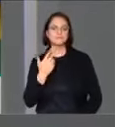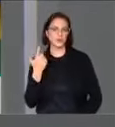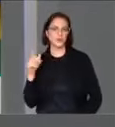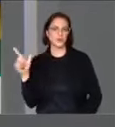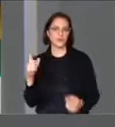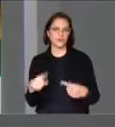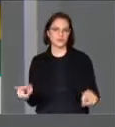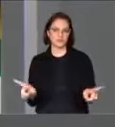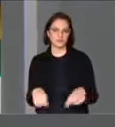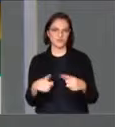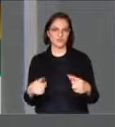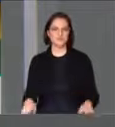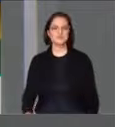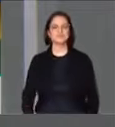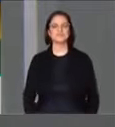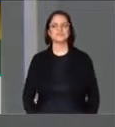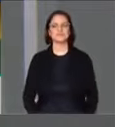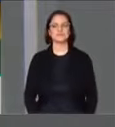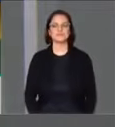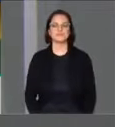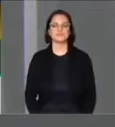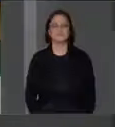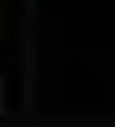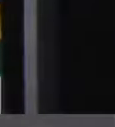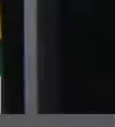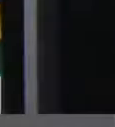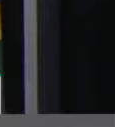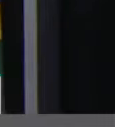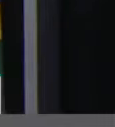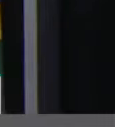Non, rien de rien.